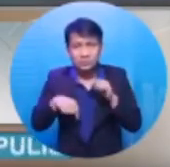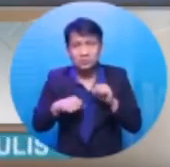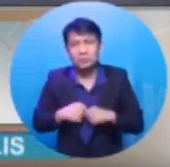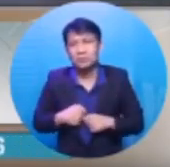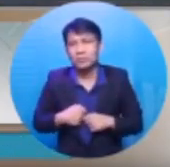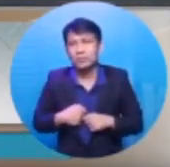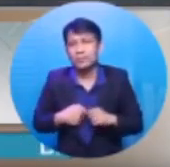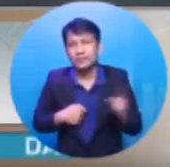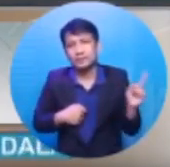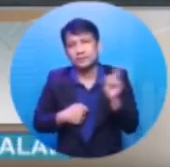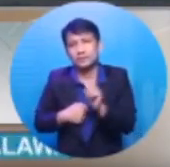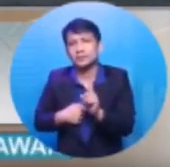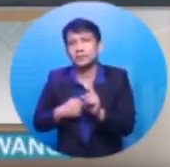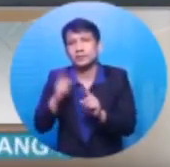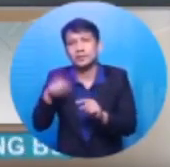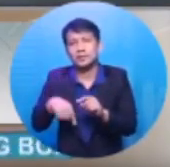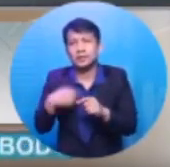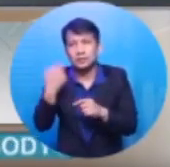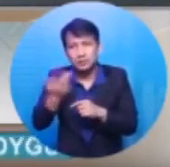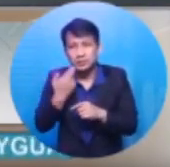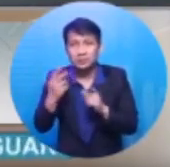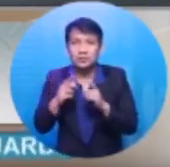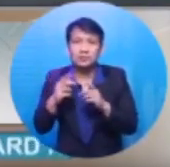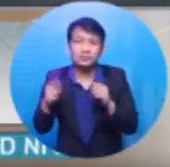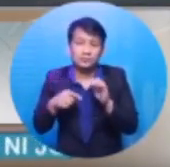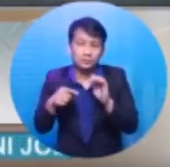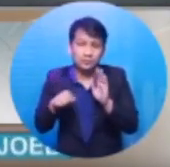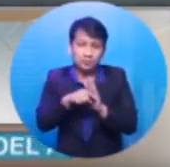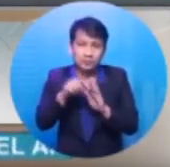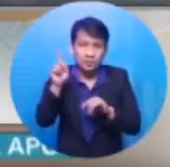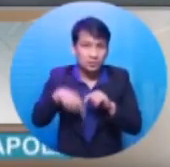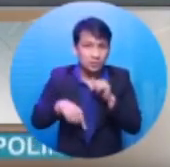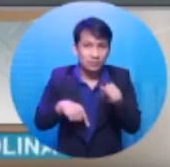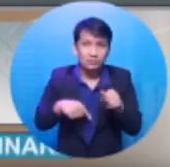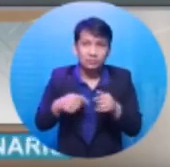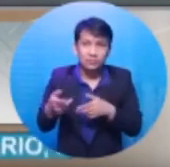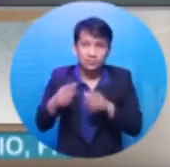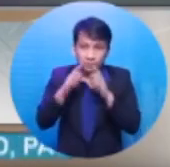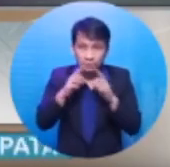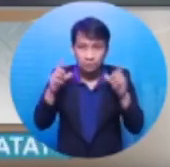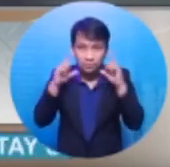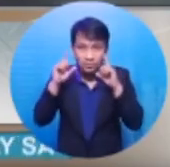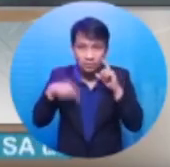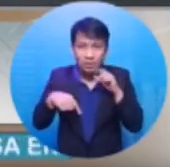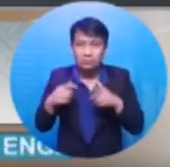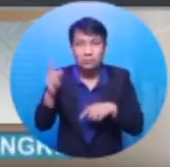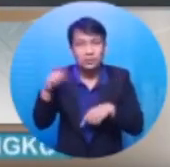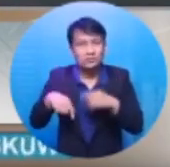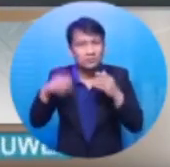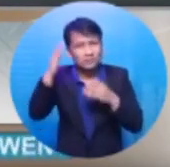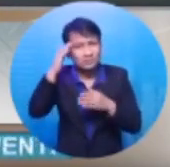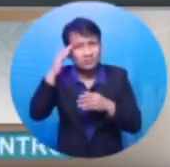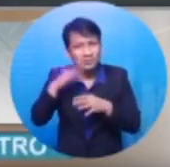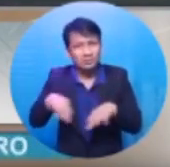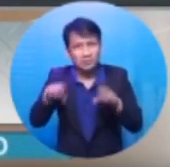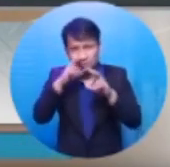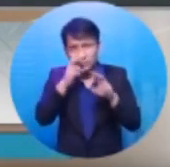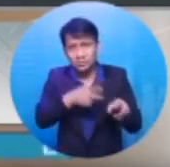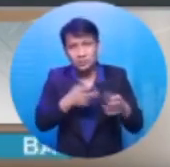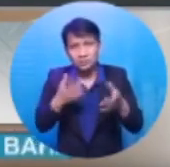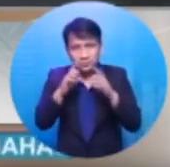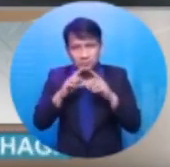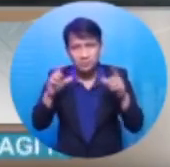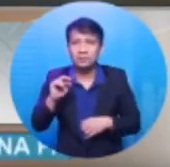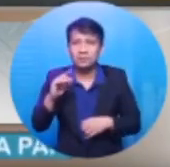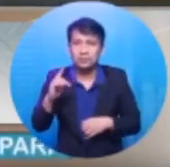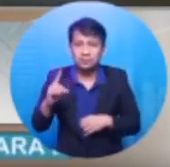mask eh. Nakipagdabula. Yung pang, isa pang violation nila, na hindi nila pagsusot ng face mask. Alam oh. naman ng maikpit nang huhuli rito mga